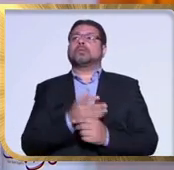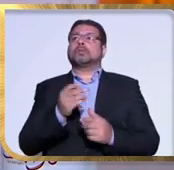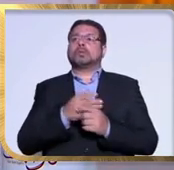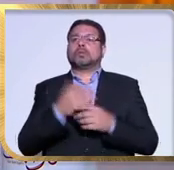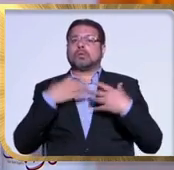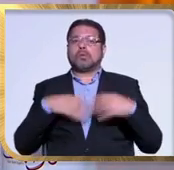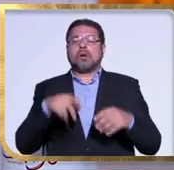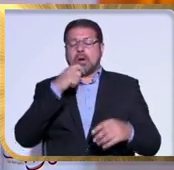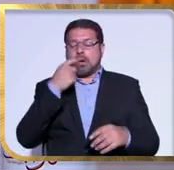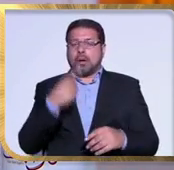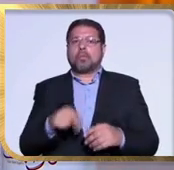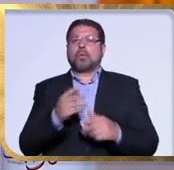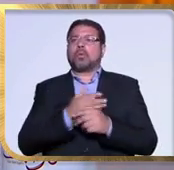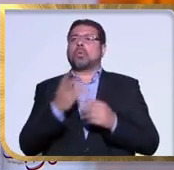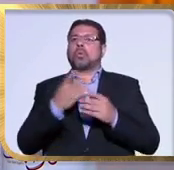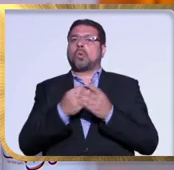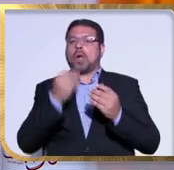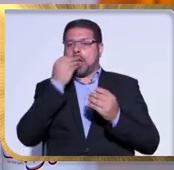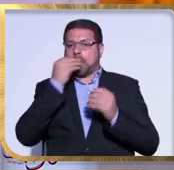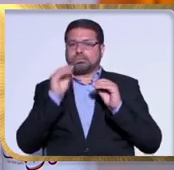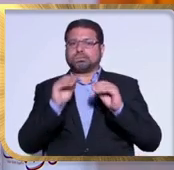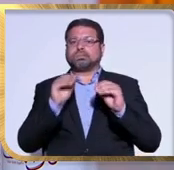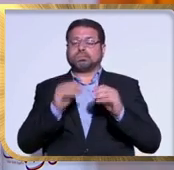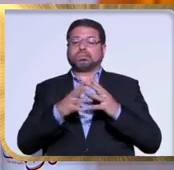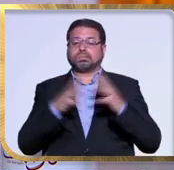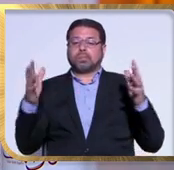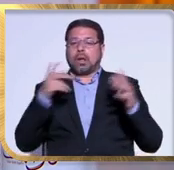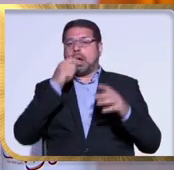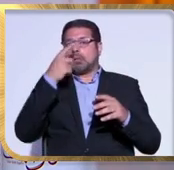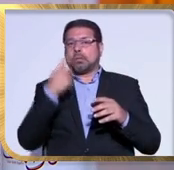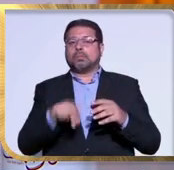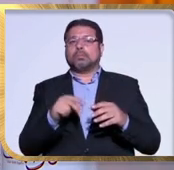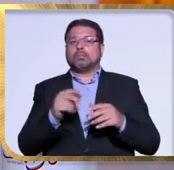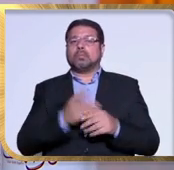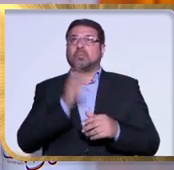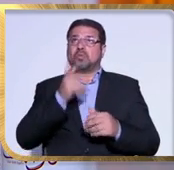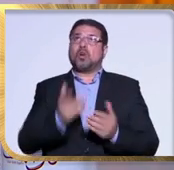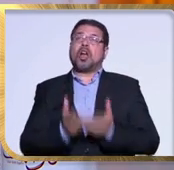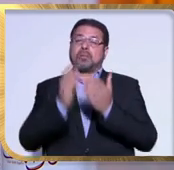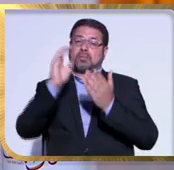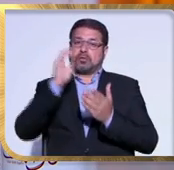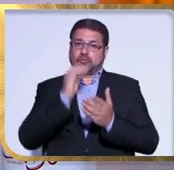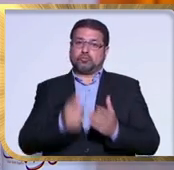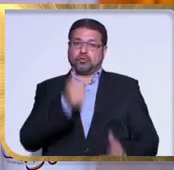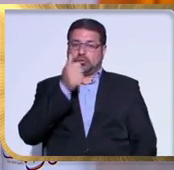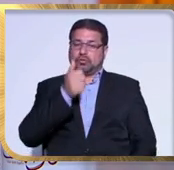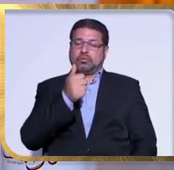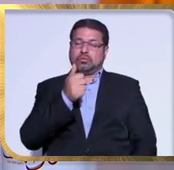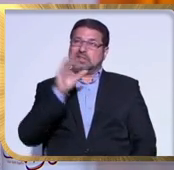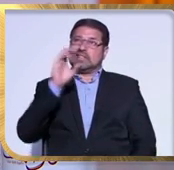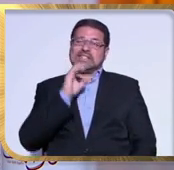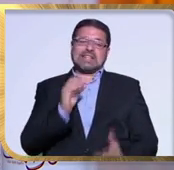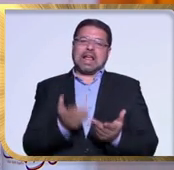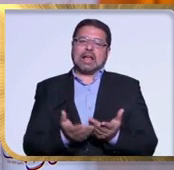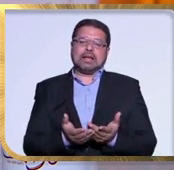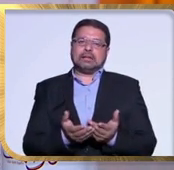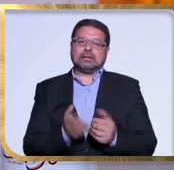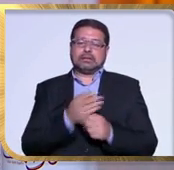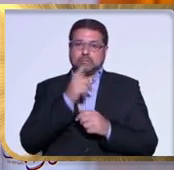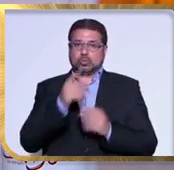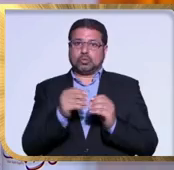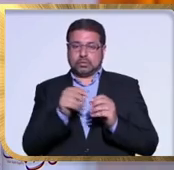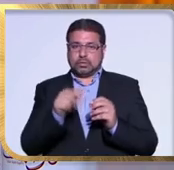وملبسه حرام وغذي بالحرام فانا يستجاب لذلك هيجاب له ازاي هي